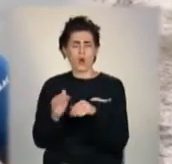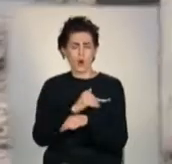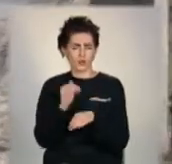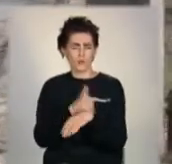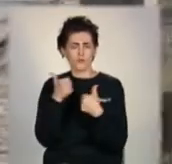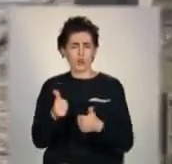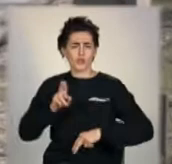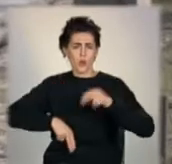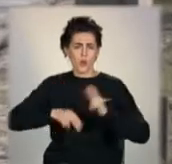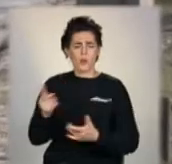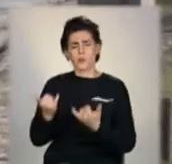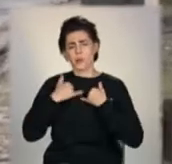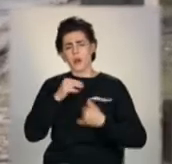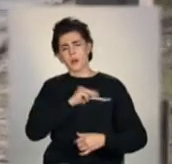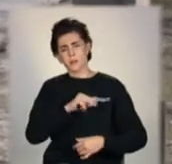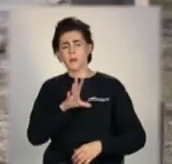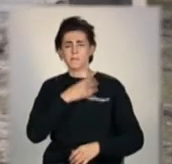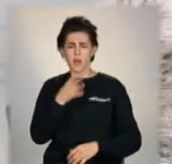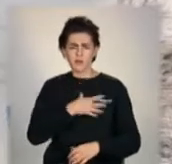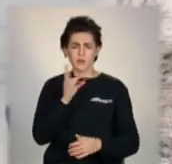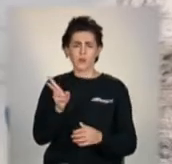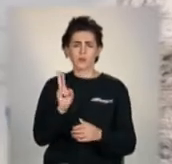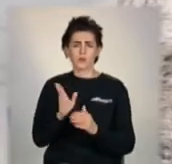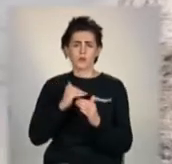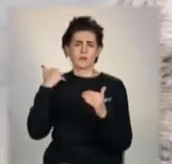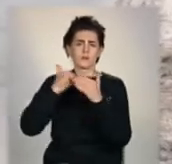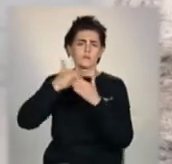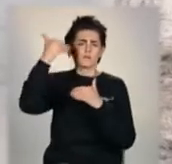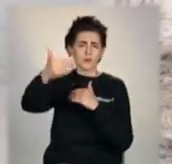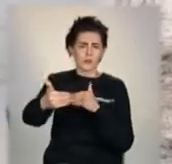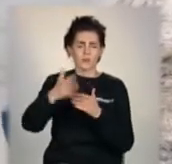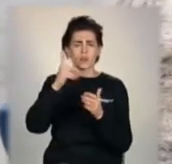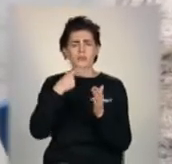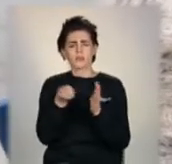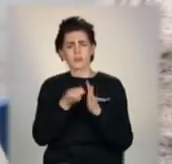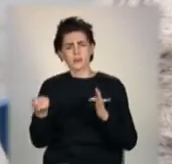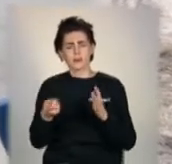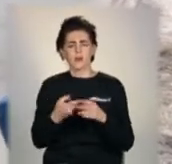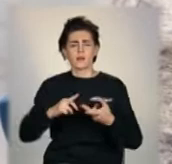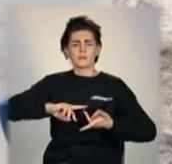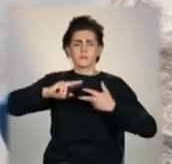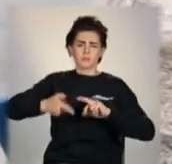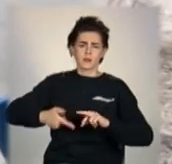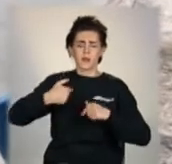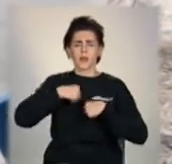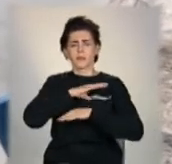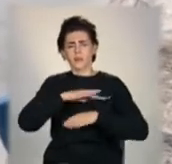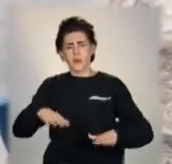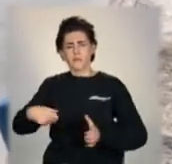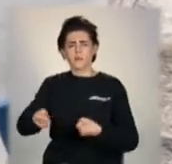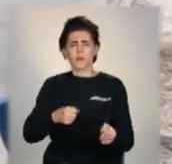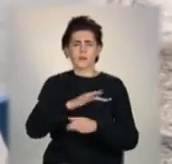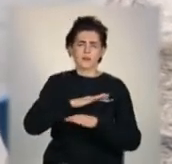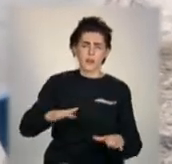гарної роботи. Бувають, протягують кудись подалі, там або питаються, або пересісти, і потім починається, та не я був за